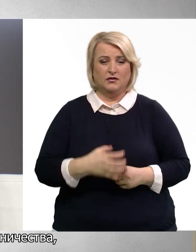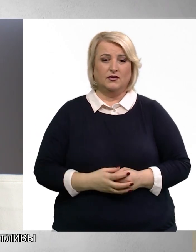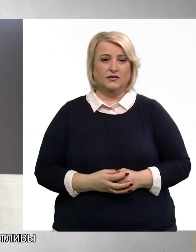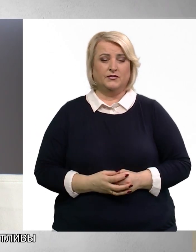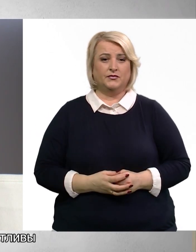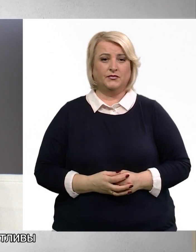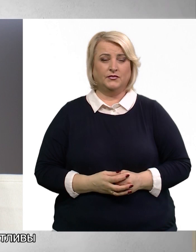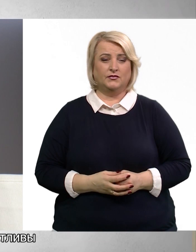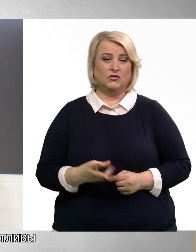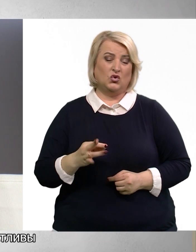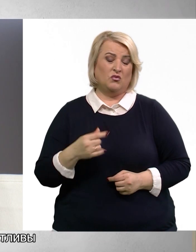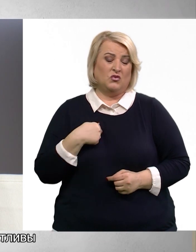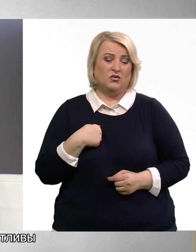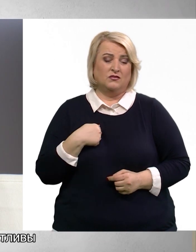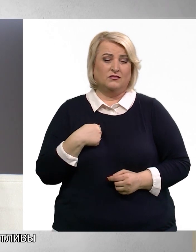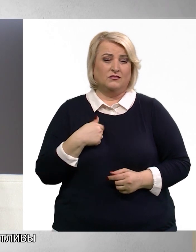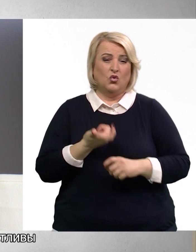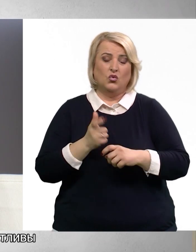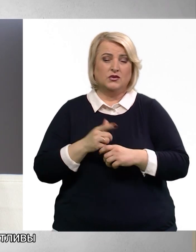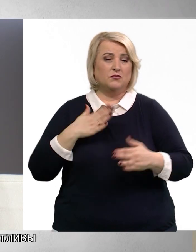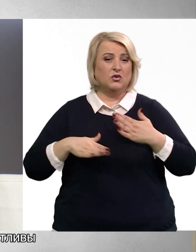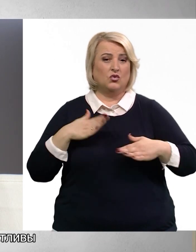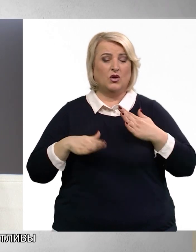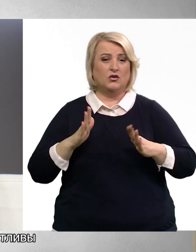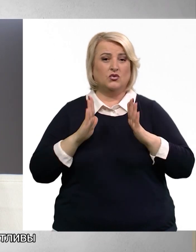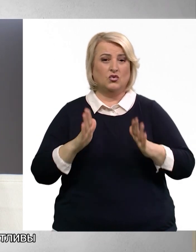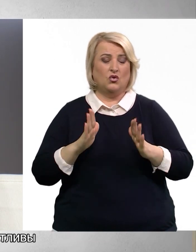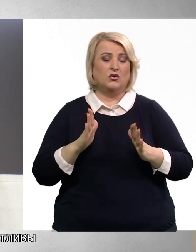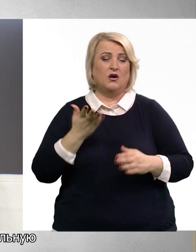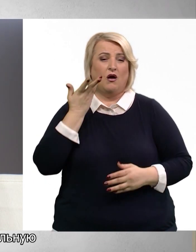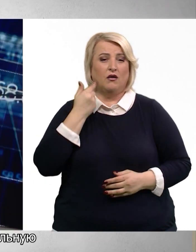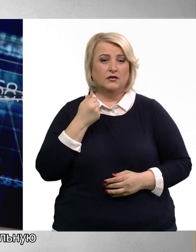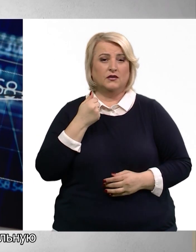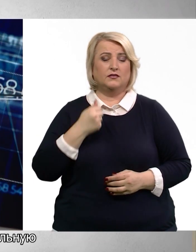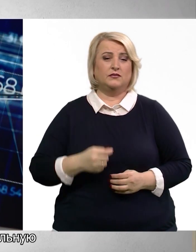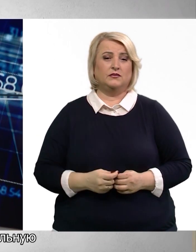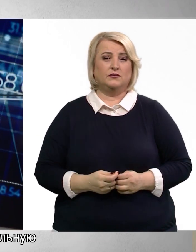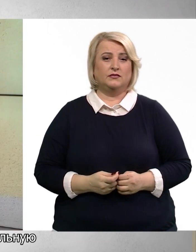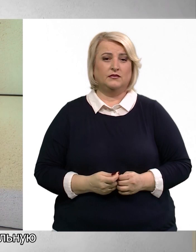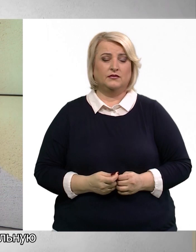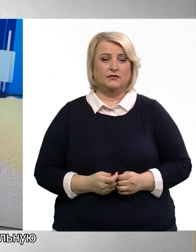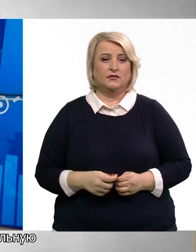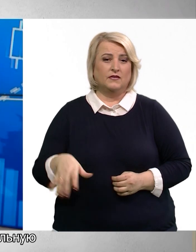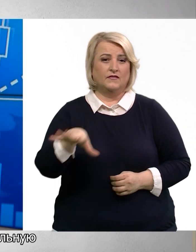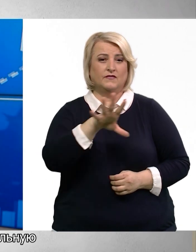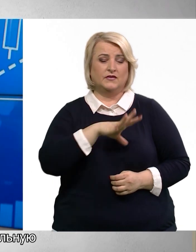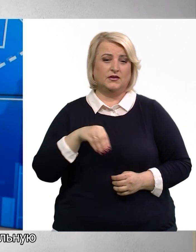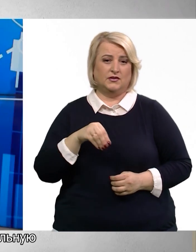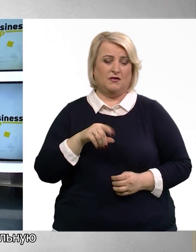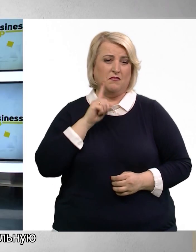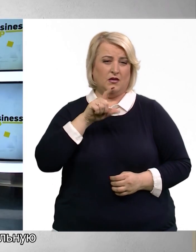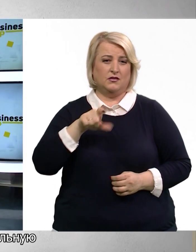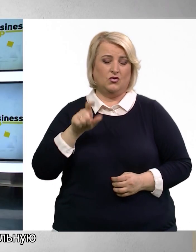dar noi suntem absolut bucuroși doar atunci, împliniți doar atunci când ei toți iese, cum spuneam